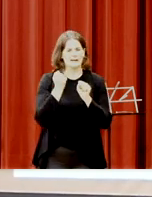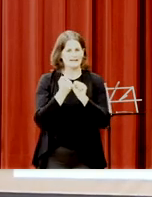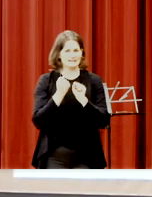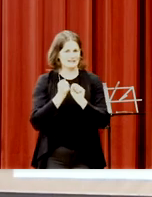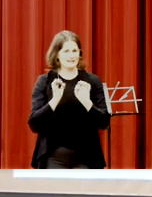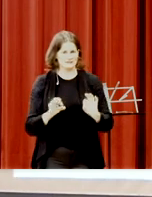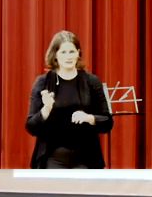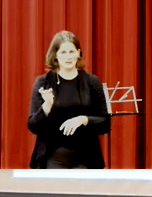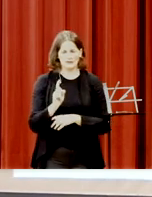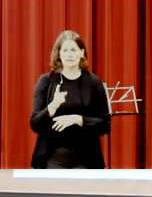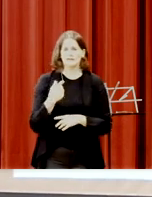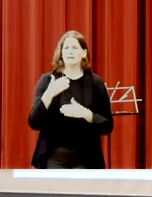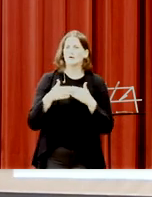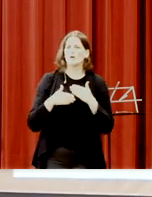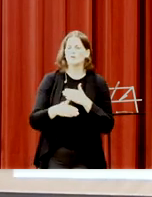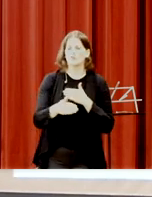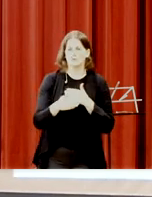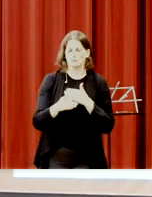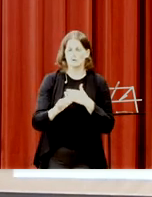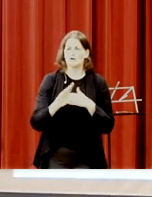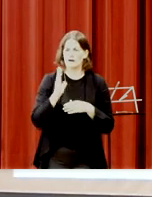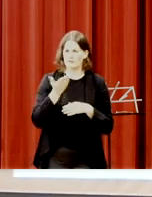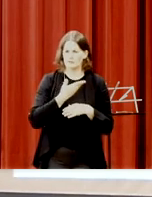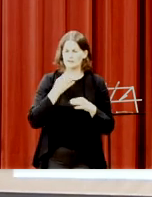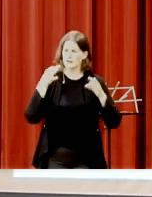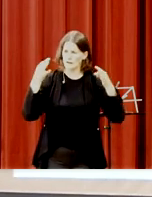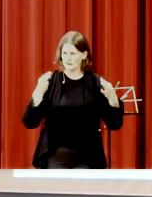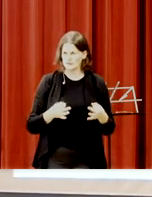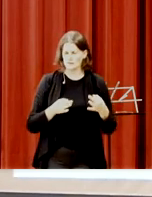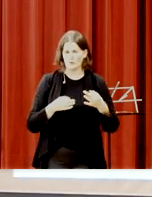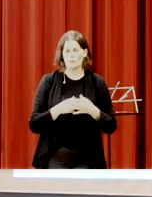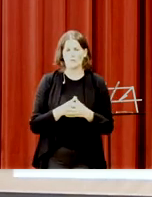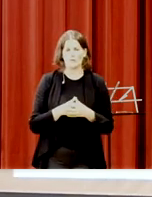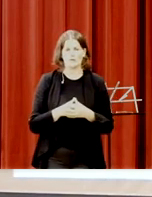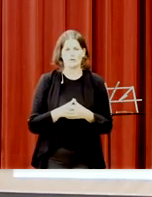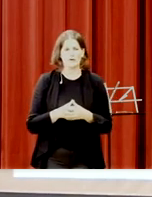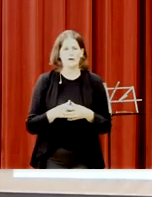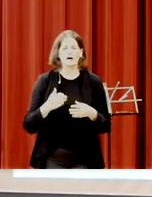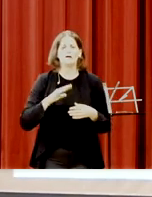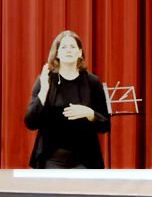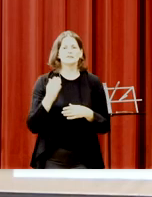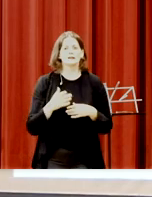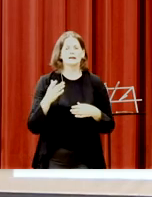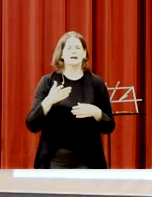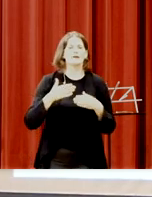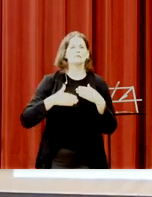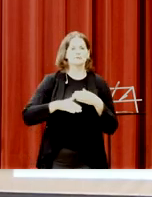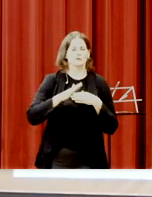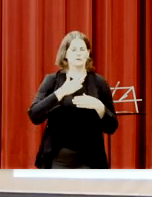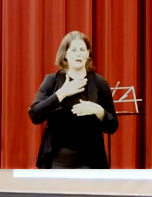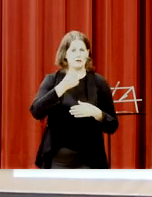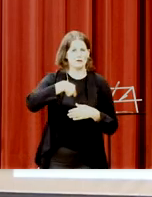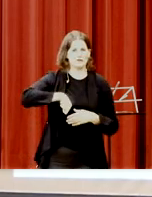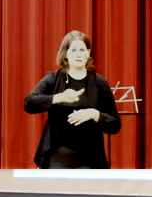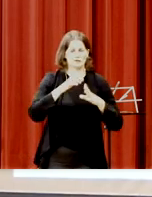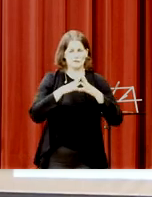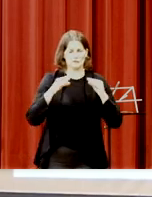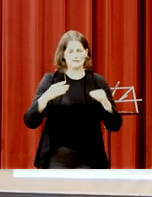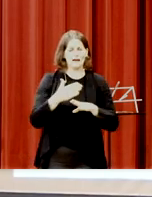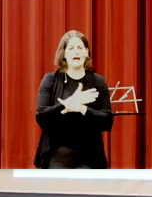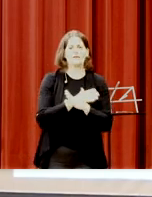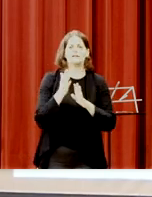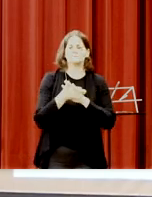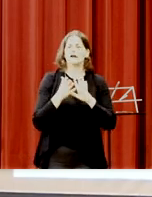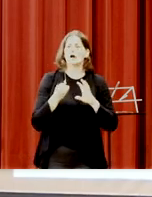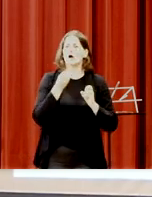universitat. Abans parlava de bones notícies amb el desplegament de la LOSU i em referia, probablement molts ja ho coneixen, a